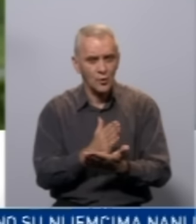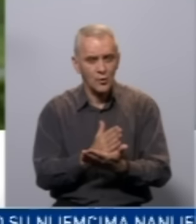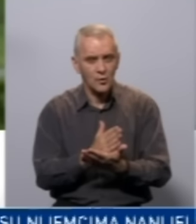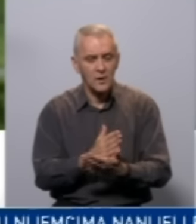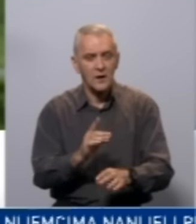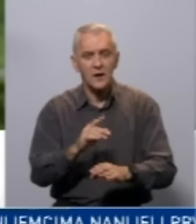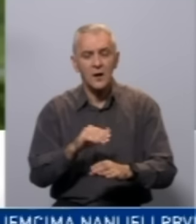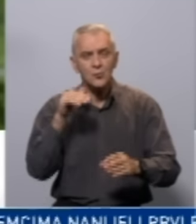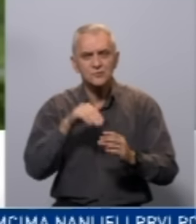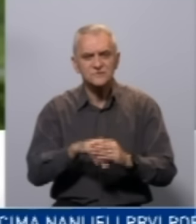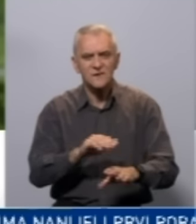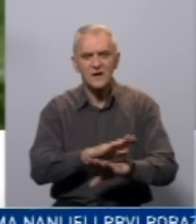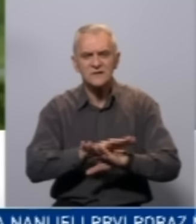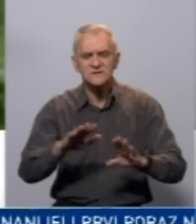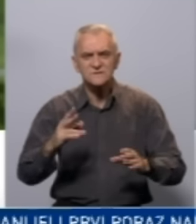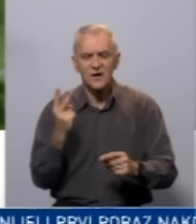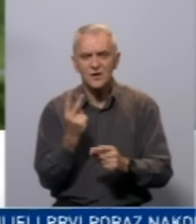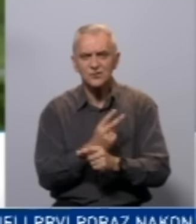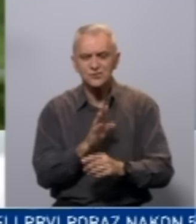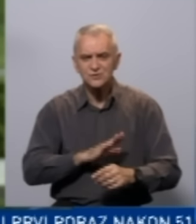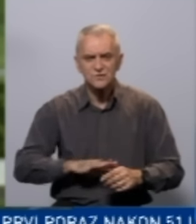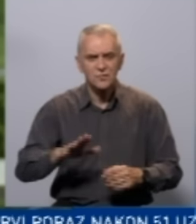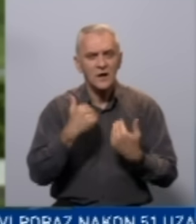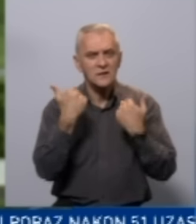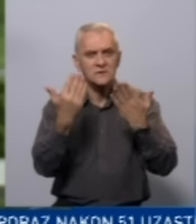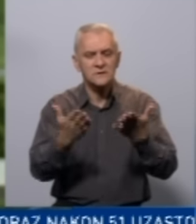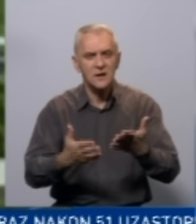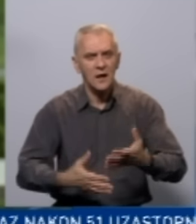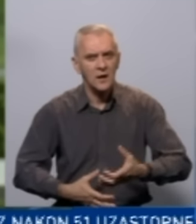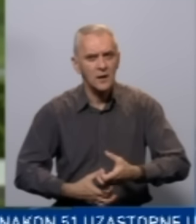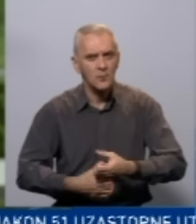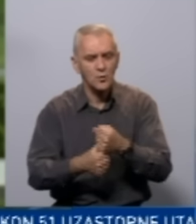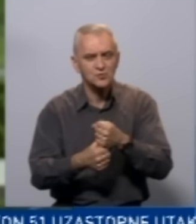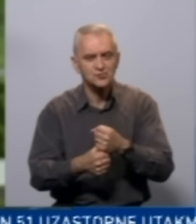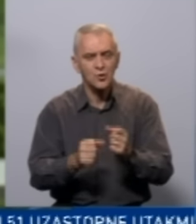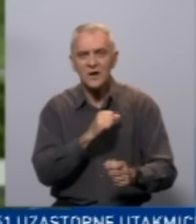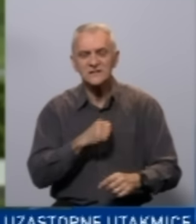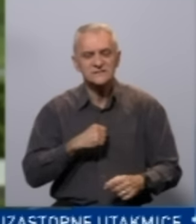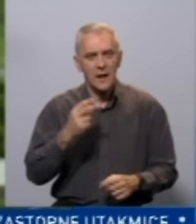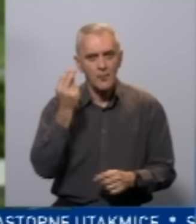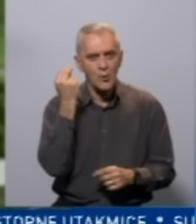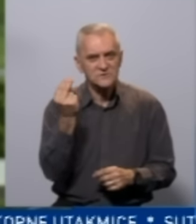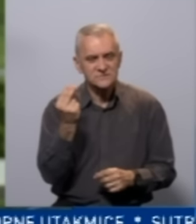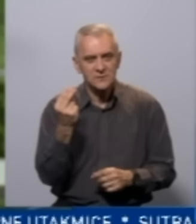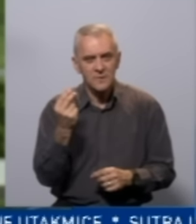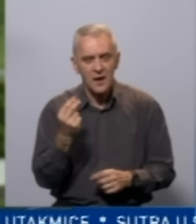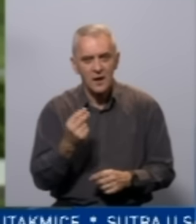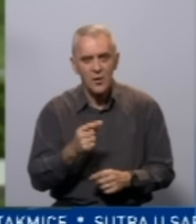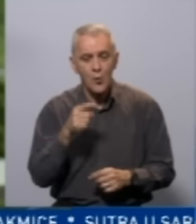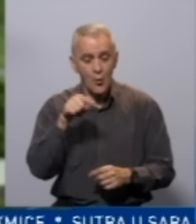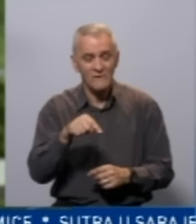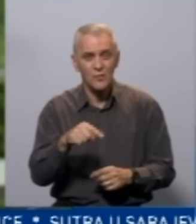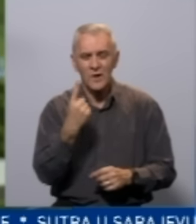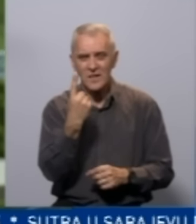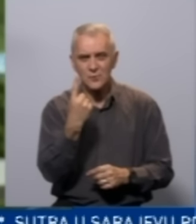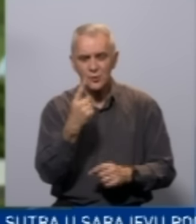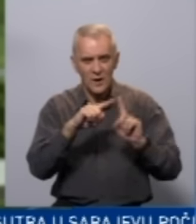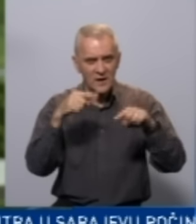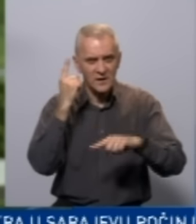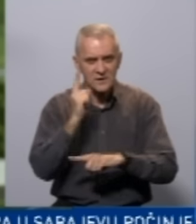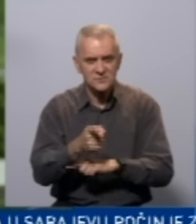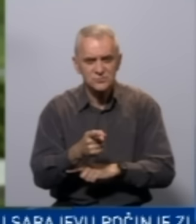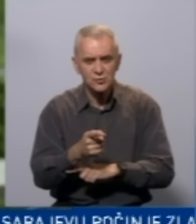sve zemlje u regiji su dale podršku izuzev Srbije ovakvoj jednoj rezoluciji i samim